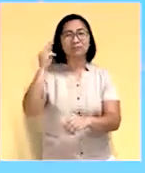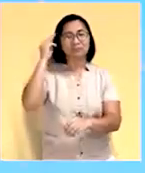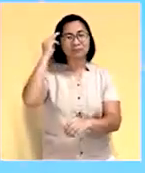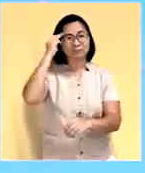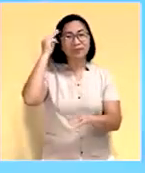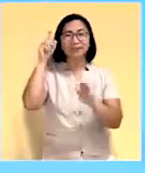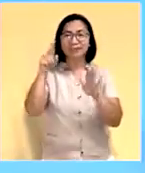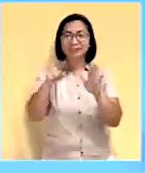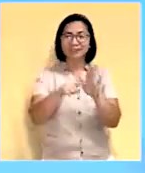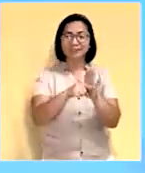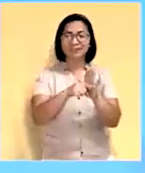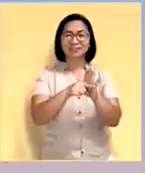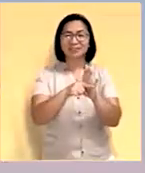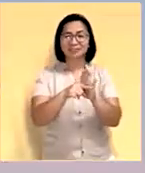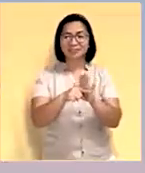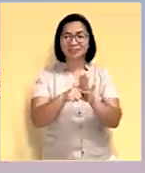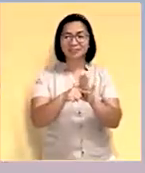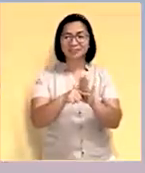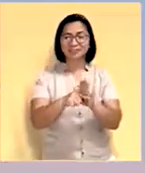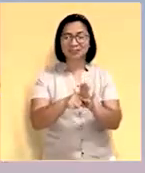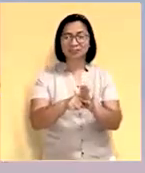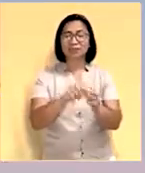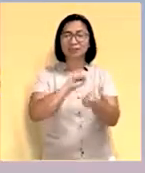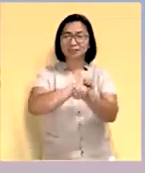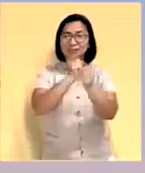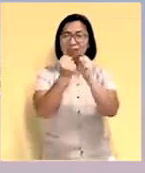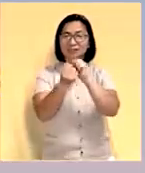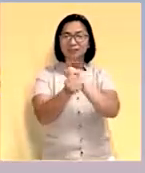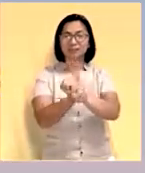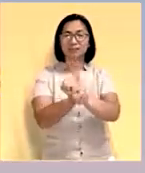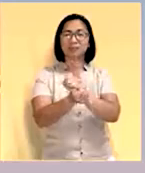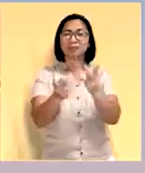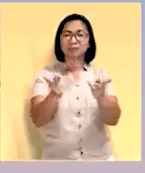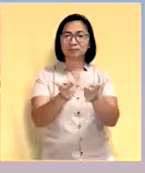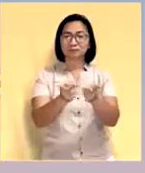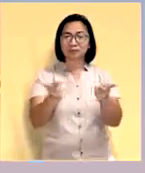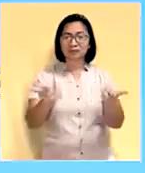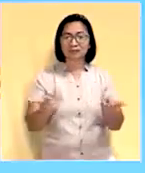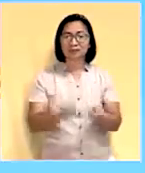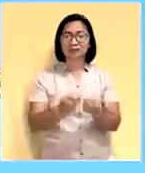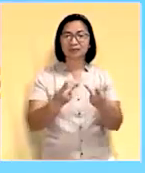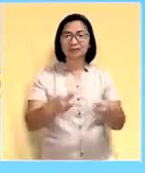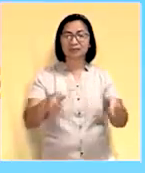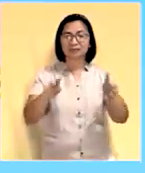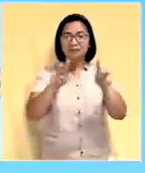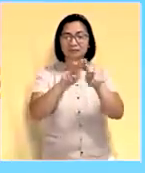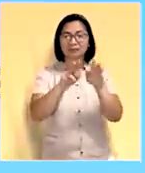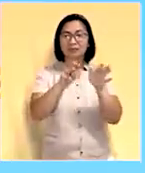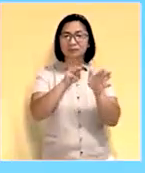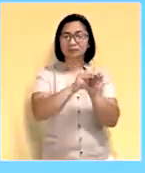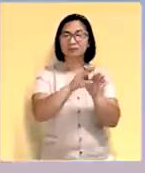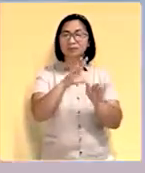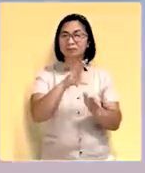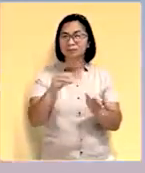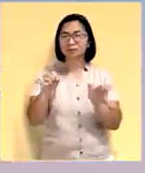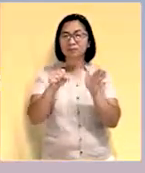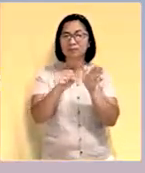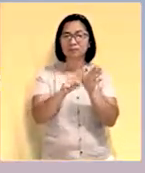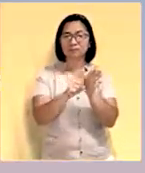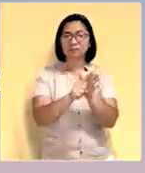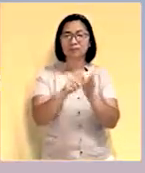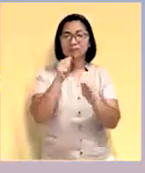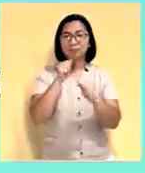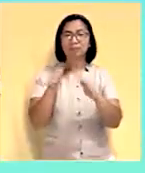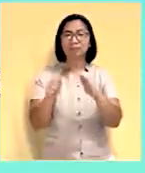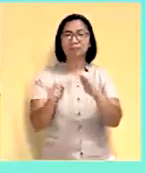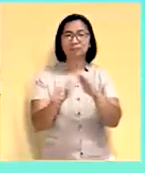mental subtraction. I-round off lang highest place value ng minuen at subtrahen.